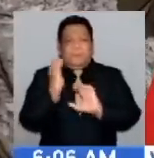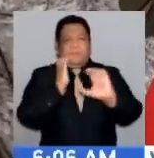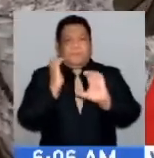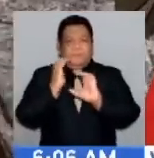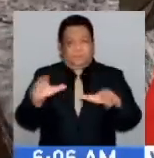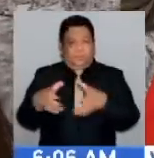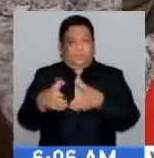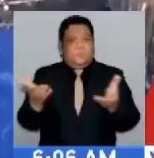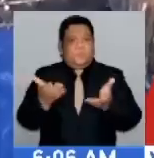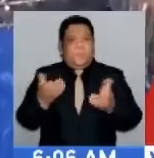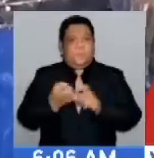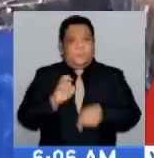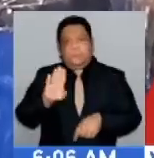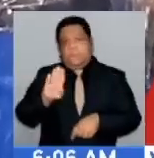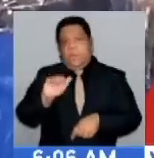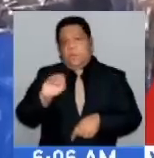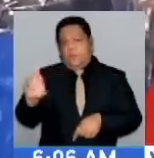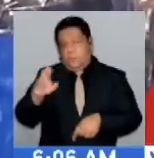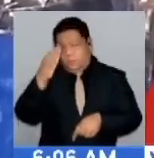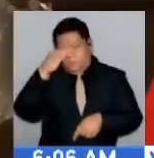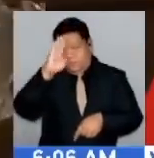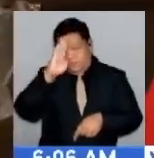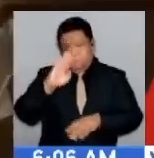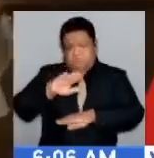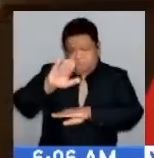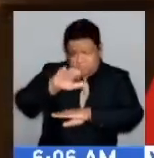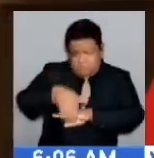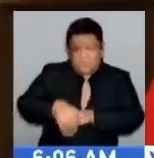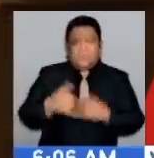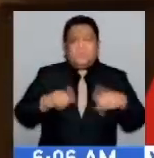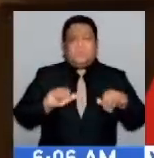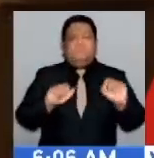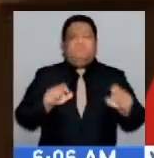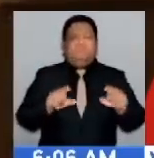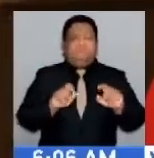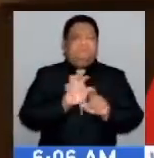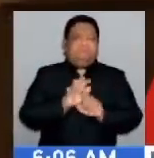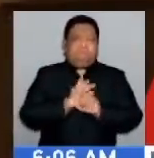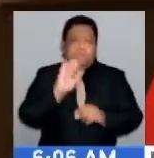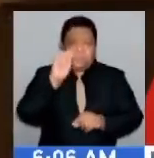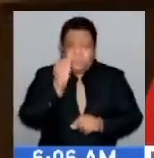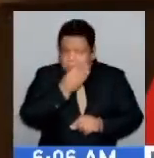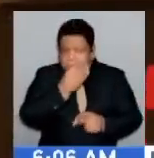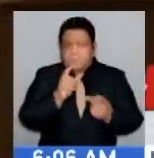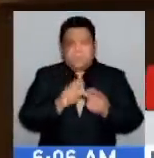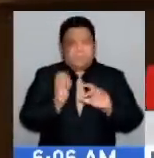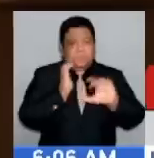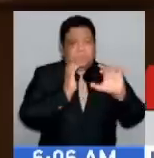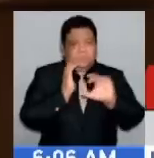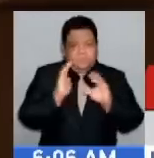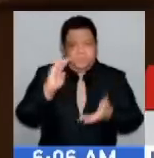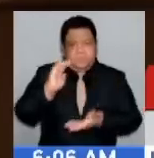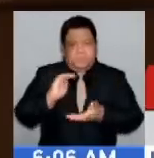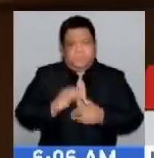Hanggang gabi mabenta ang mga sampagita at maliliit na imahe ng Nazareno. Marami akong pinagpapasalamat sa kanya. Kasi kahit na hindi